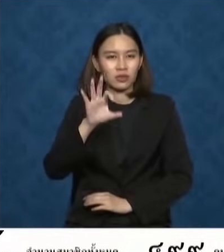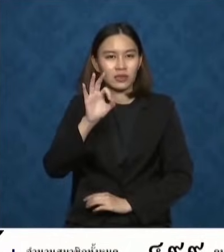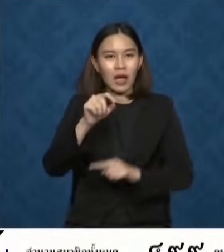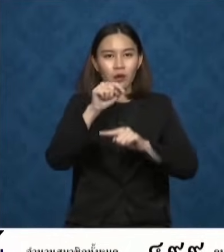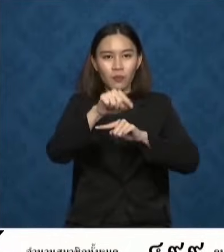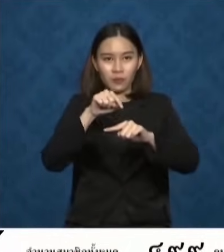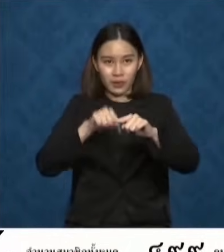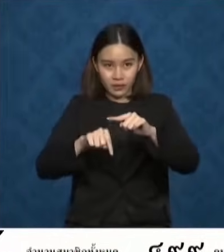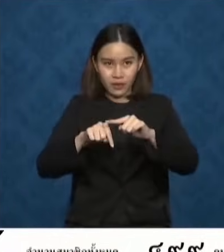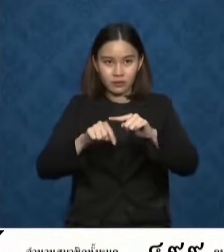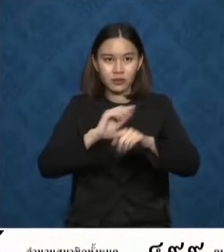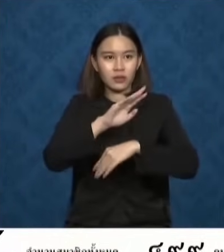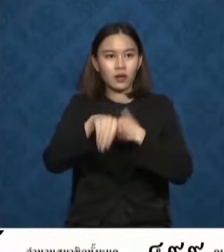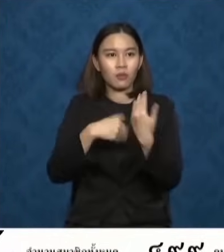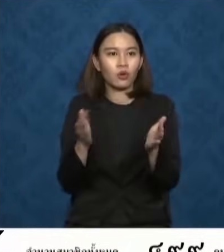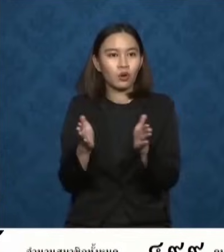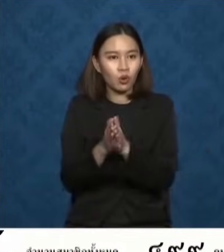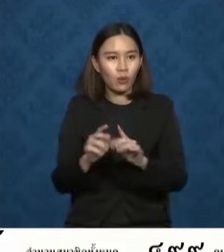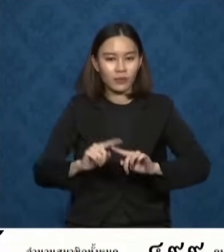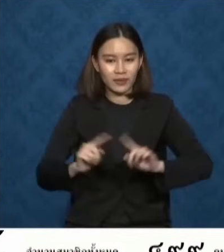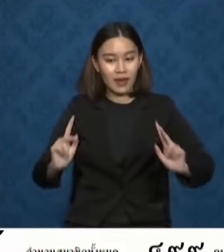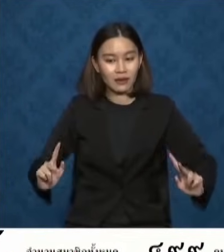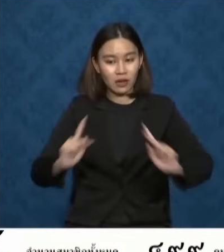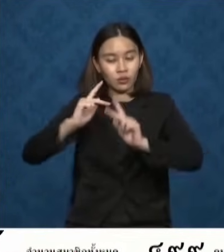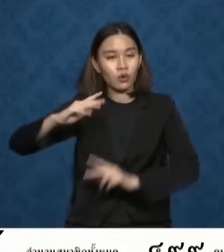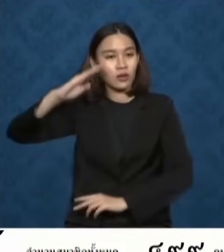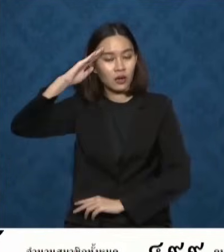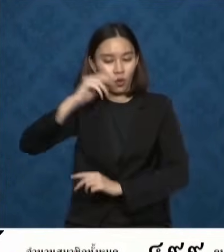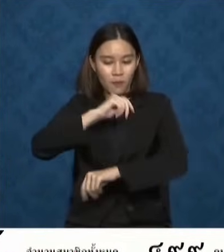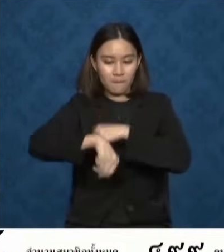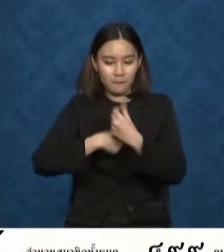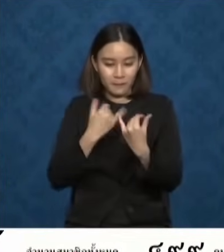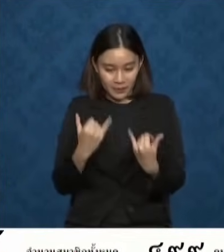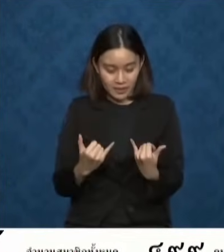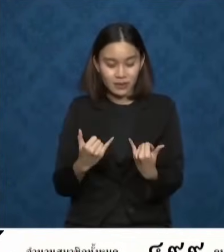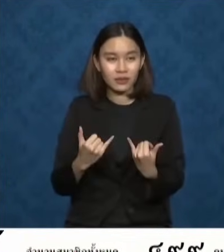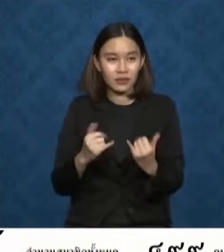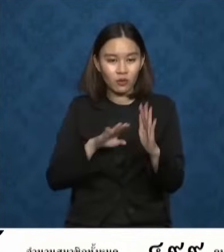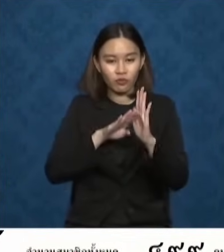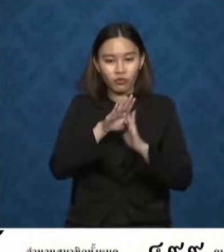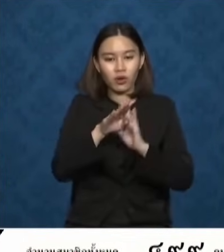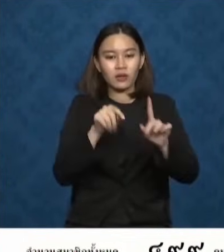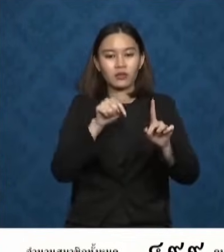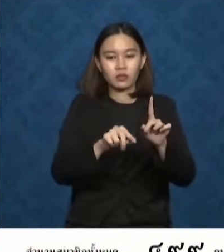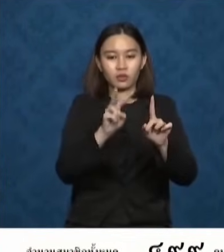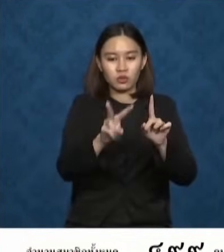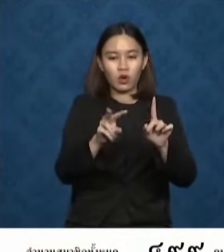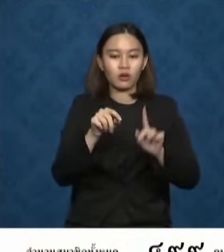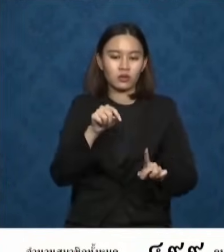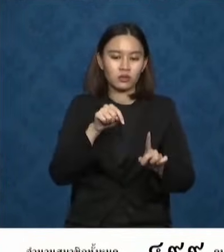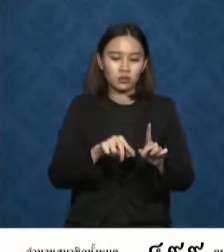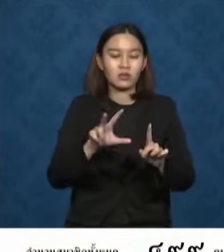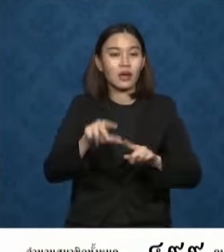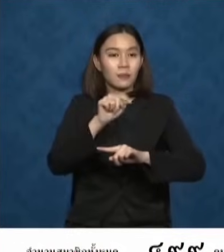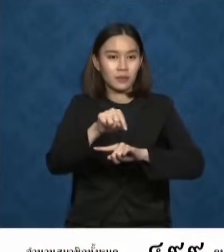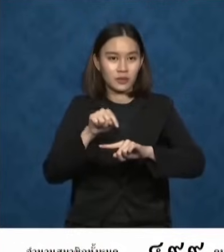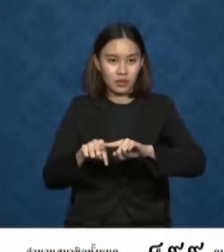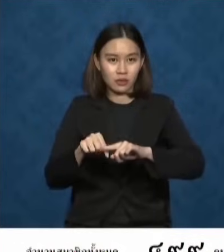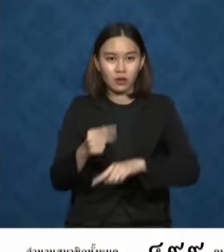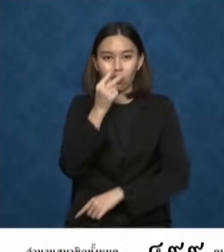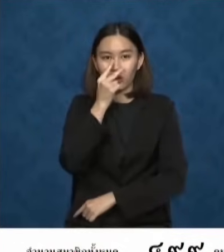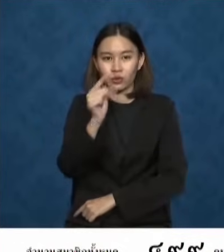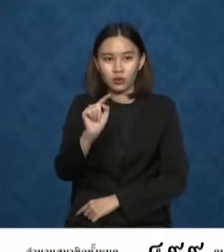ซ็นต์น่ะโดยรวมนะแต่ของกระทรวงกลาโหมเป็นปีนี้สูงขึ้น 1.2 1.3 เปอร์เซ็นต์เนี่ย